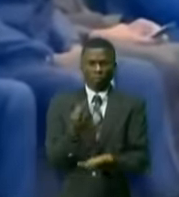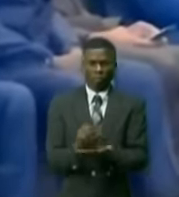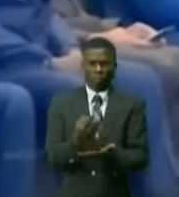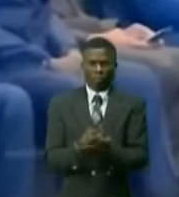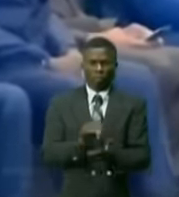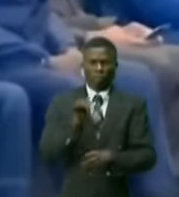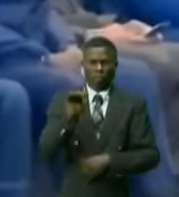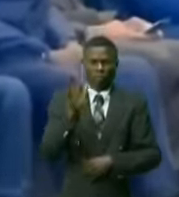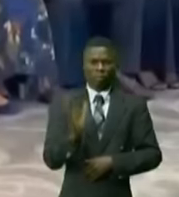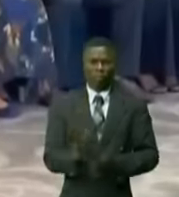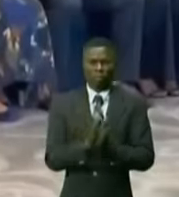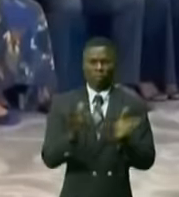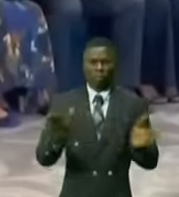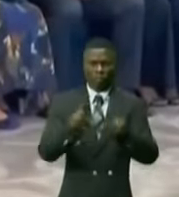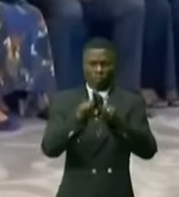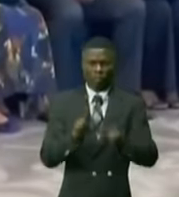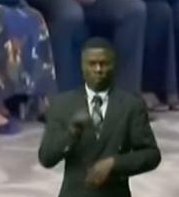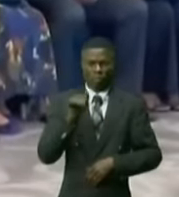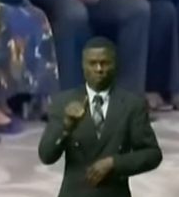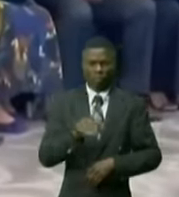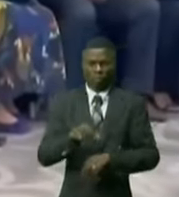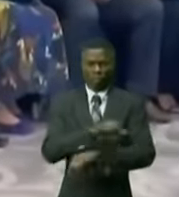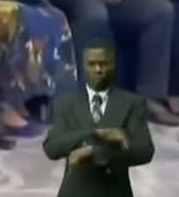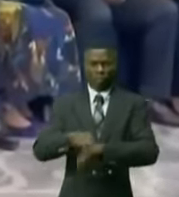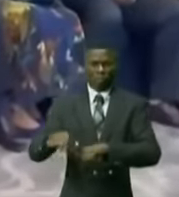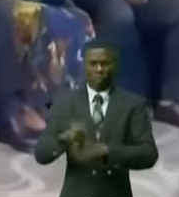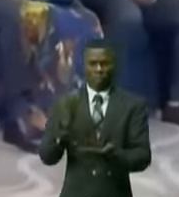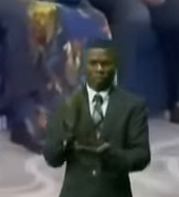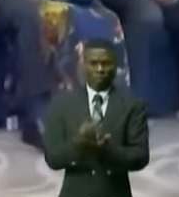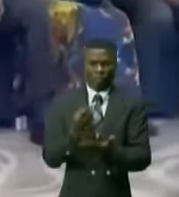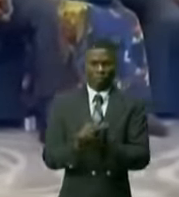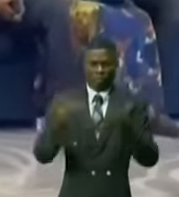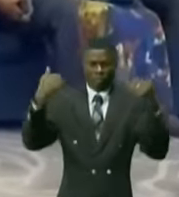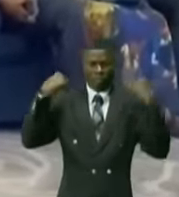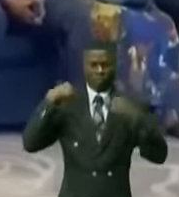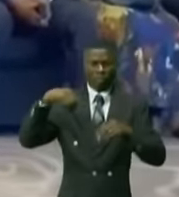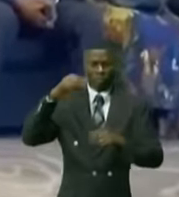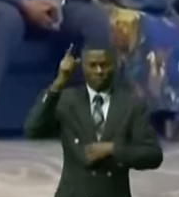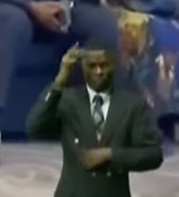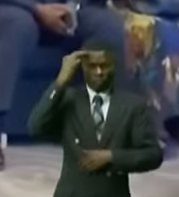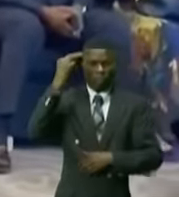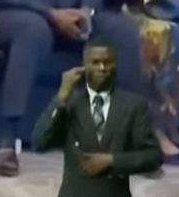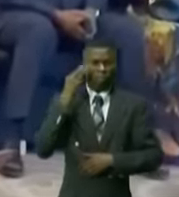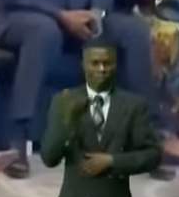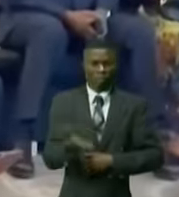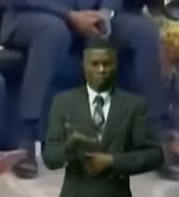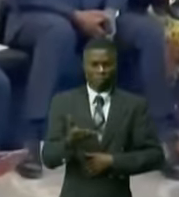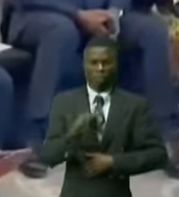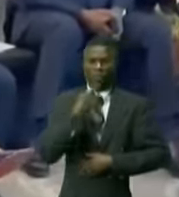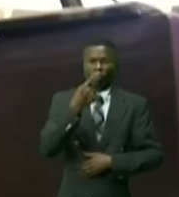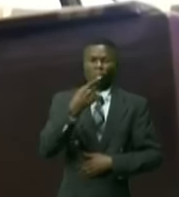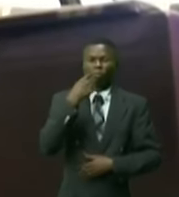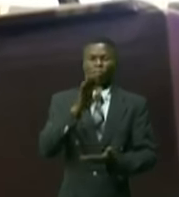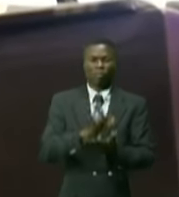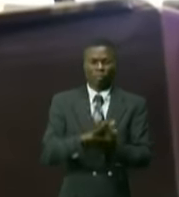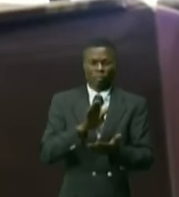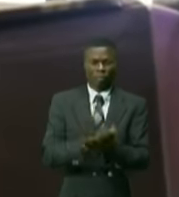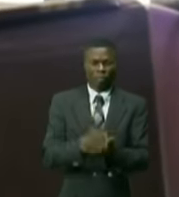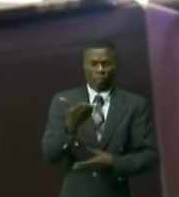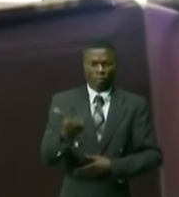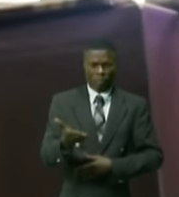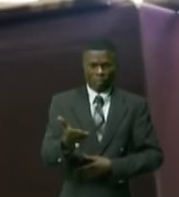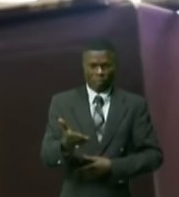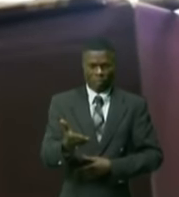les directeurs généraux et directeurs des administrations des finances, le chef du gouvernement congolais a salué à sa juste